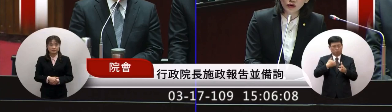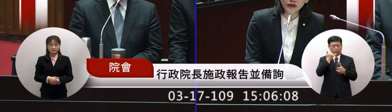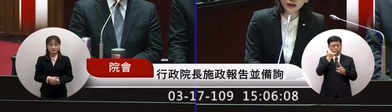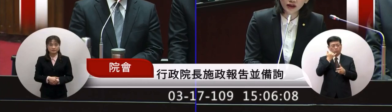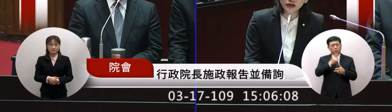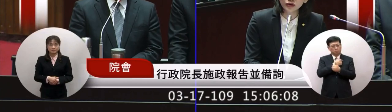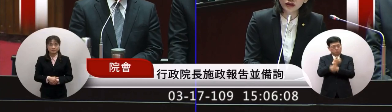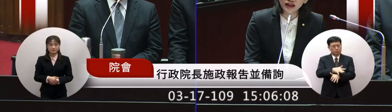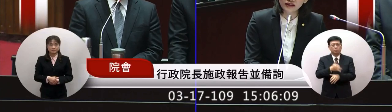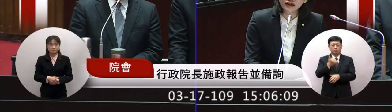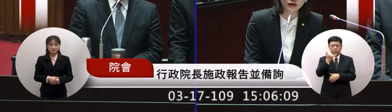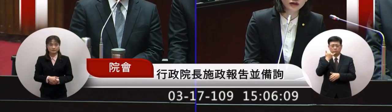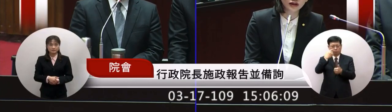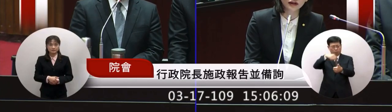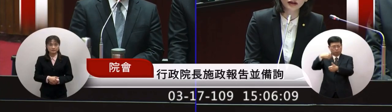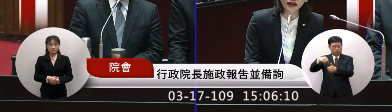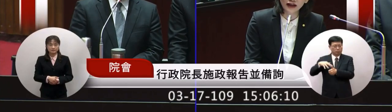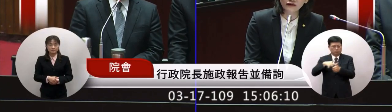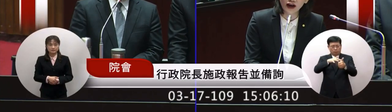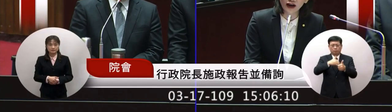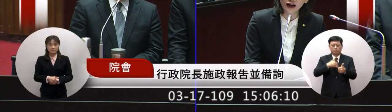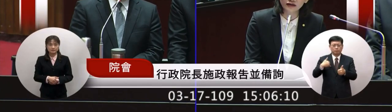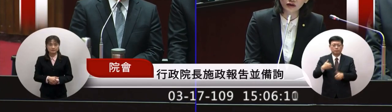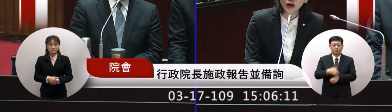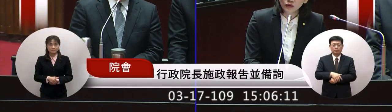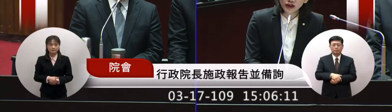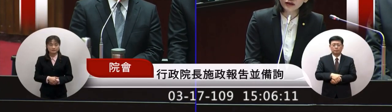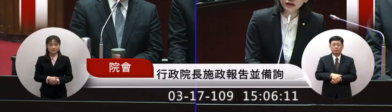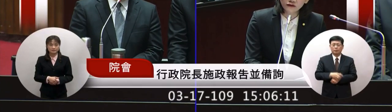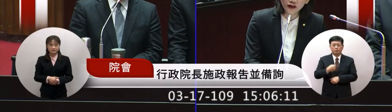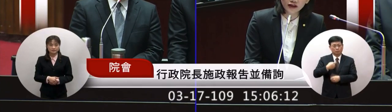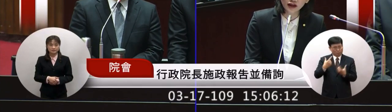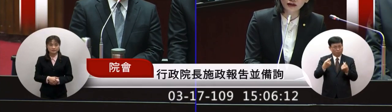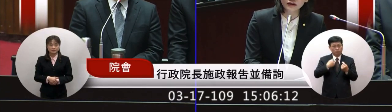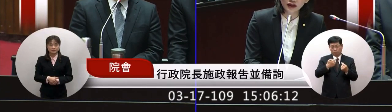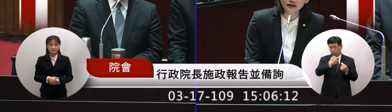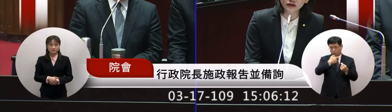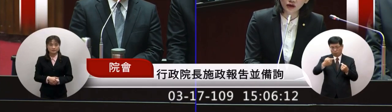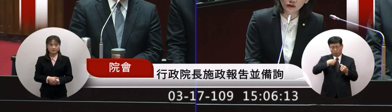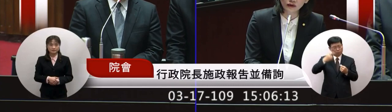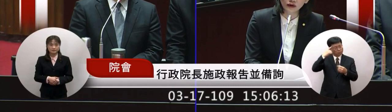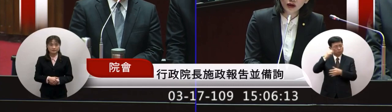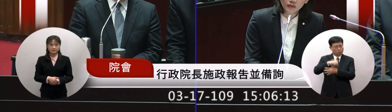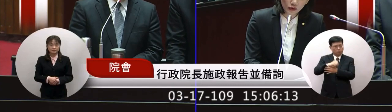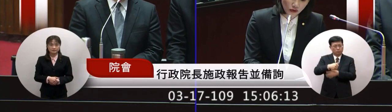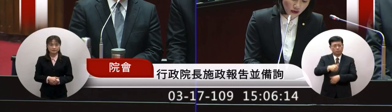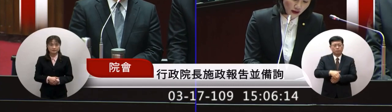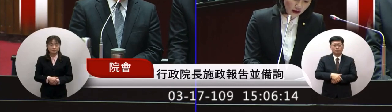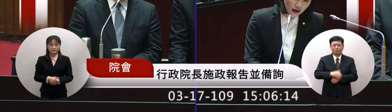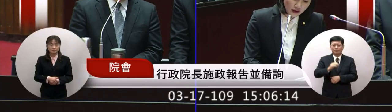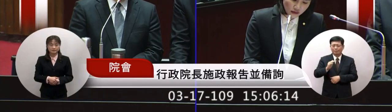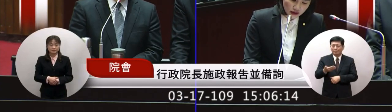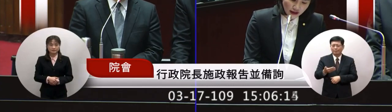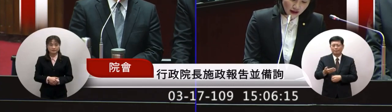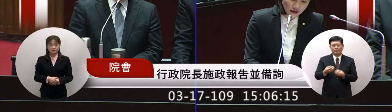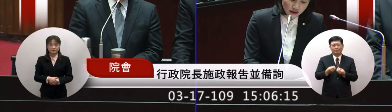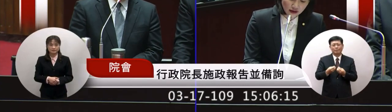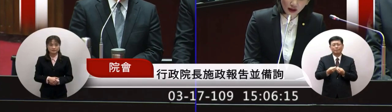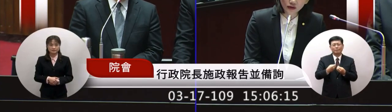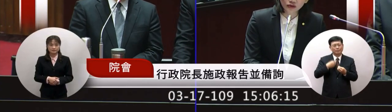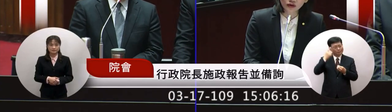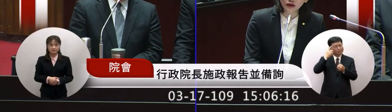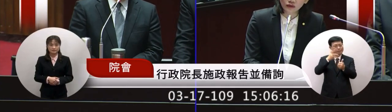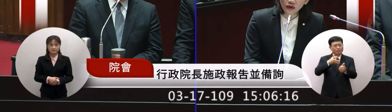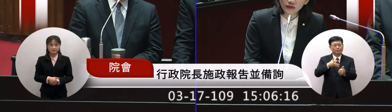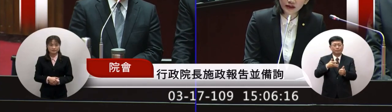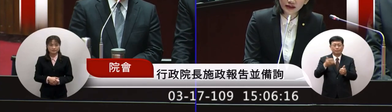候，我们可以去领导整个开发案哦。我也是非常赞同哦。不过我想要知